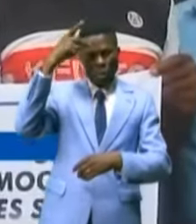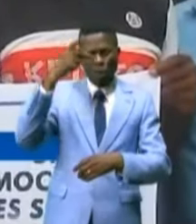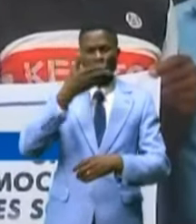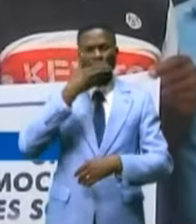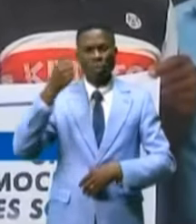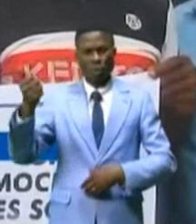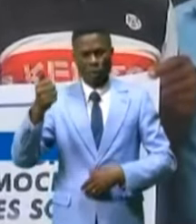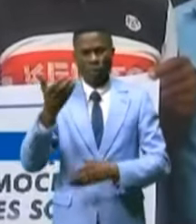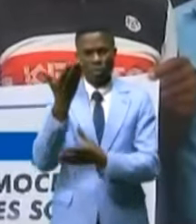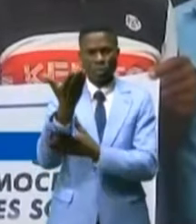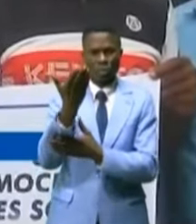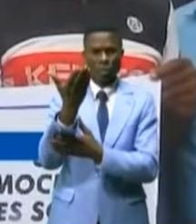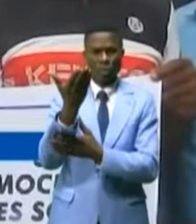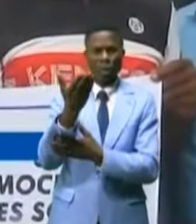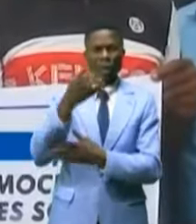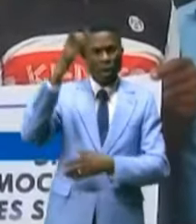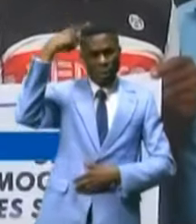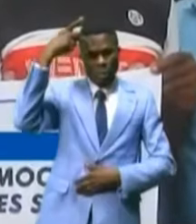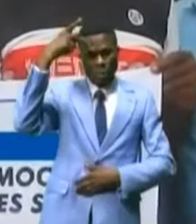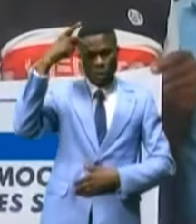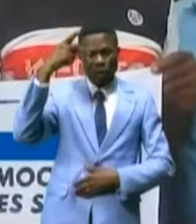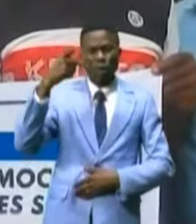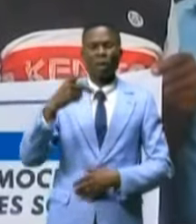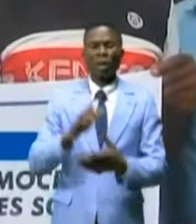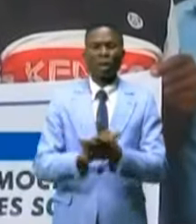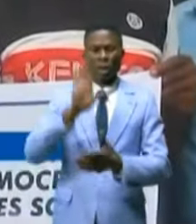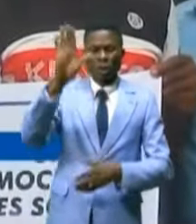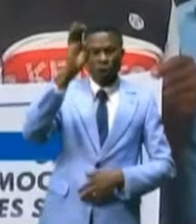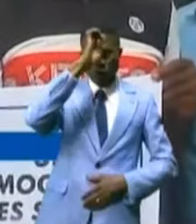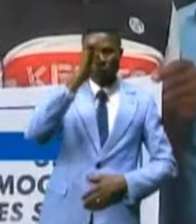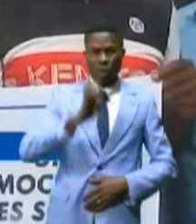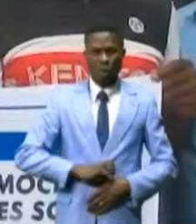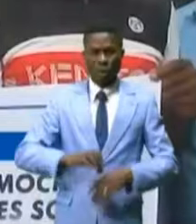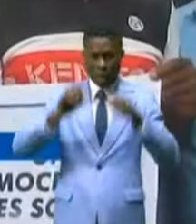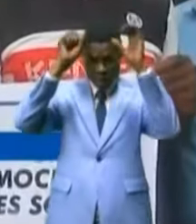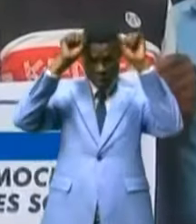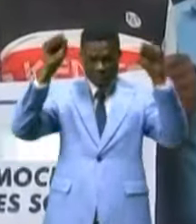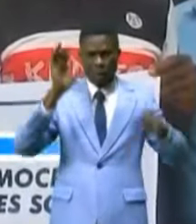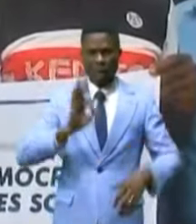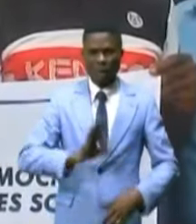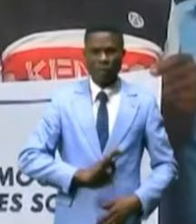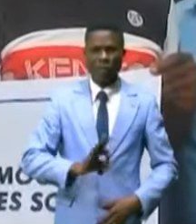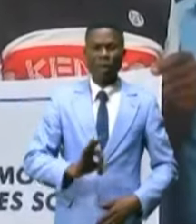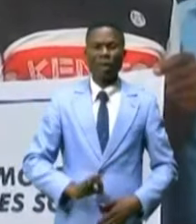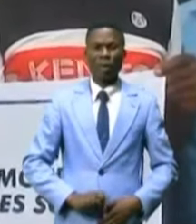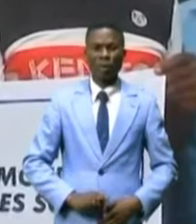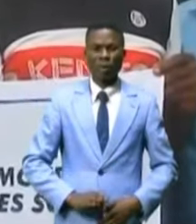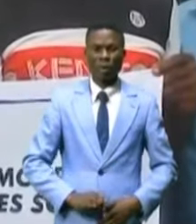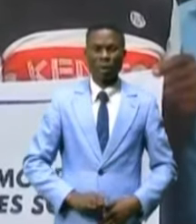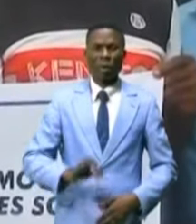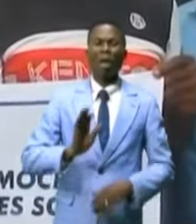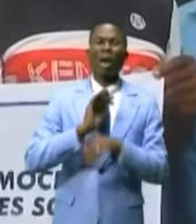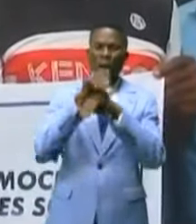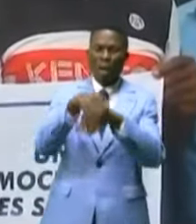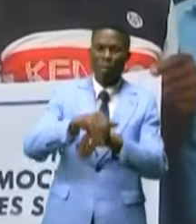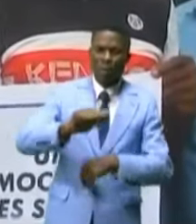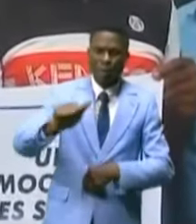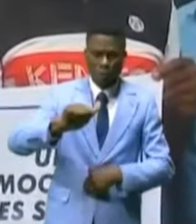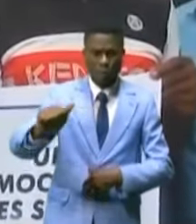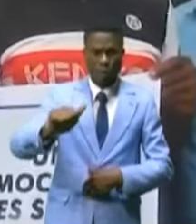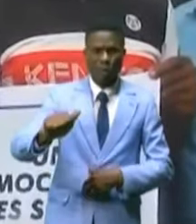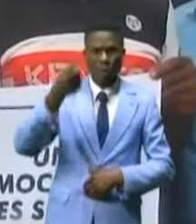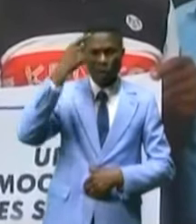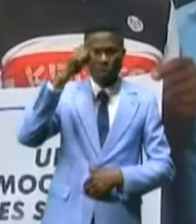à l'autorité politique de référence, son Excellence Monsieur Félix-Antoine Tshisekedi Tshilombo, son implication personnelle